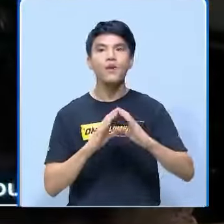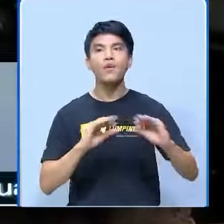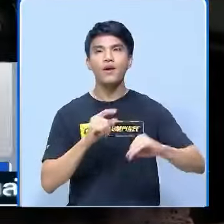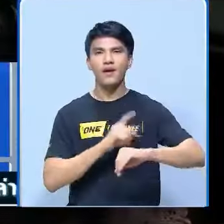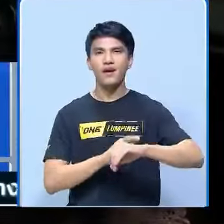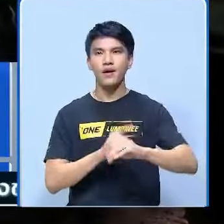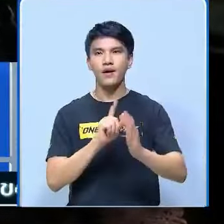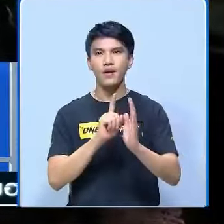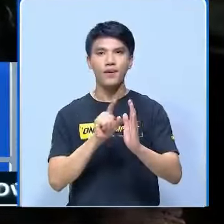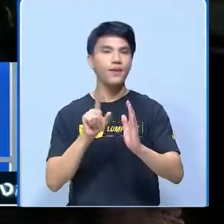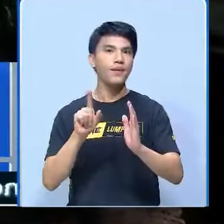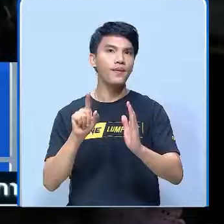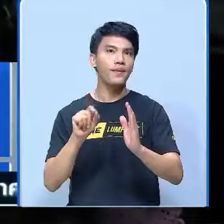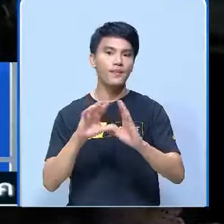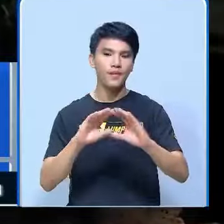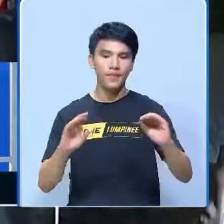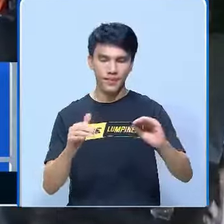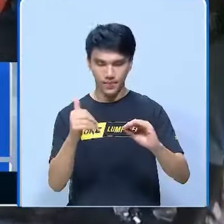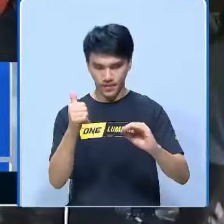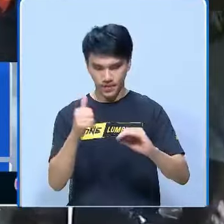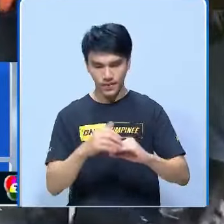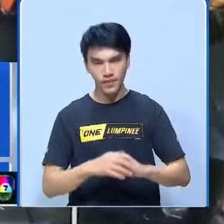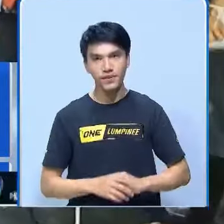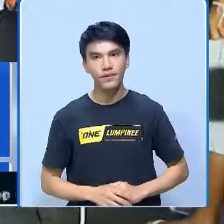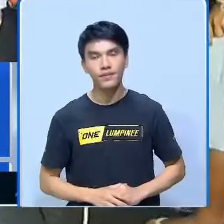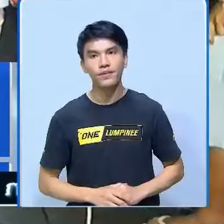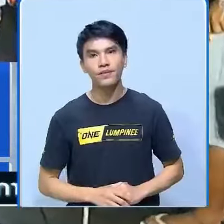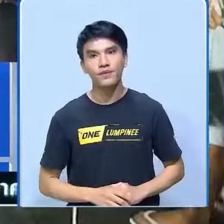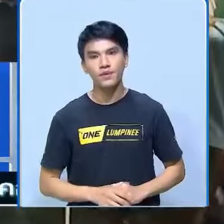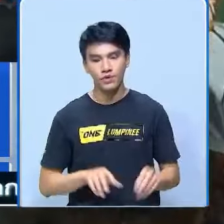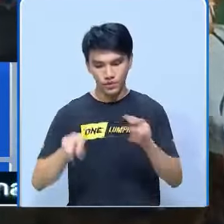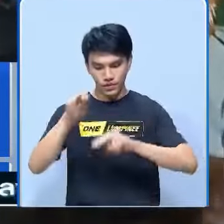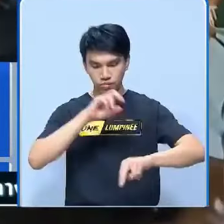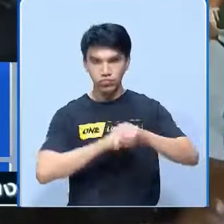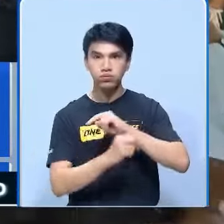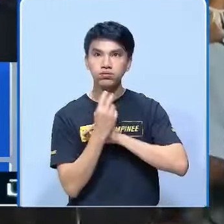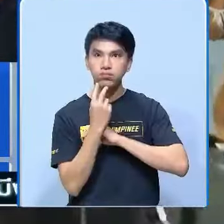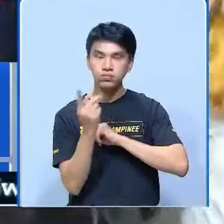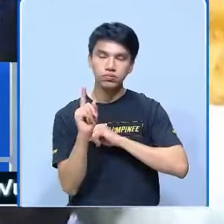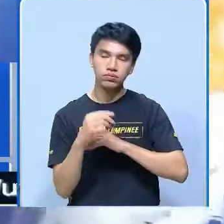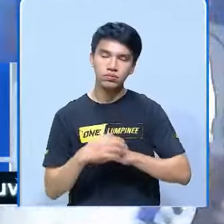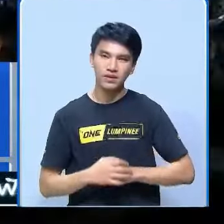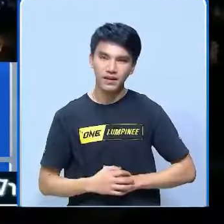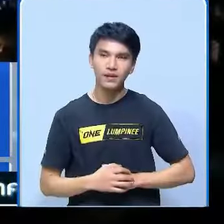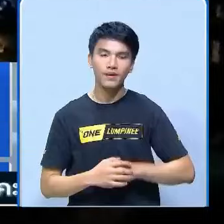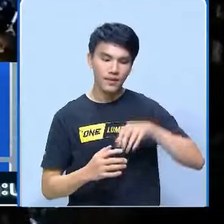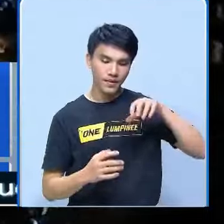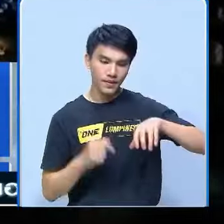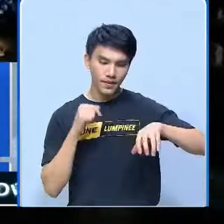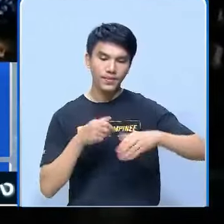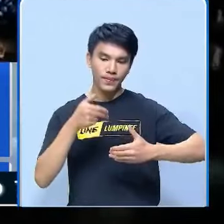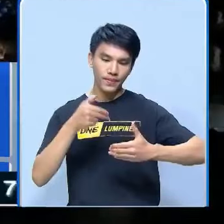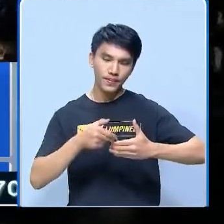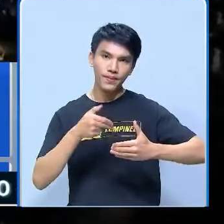ลาประมาณ20นาทีจึงสามารถควบคุมเพลิงเอาไว้ได้จากการตรวจสอบพบว่าจุดนี้ค่ะเขาเป็นสถานที่เก็บน้ำมันเ